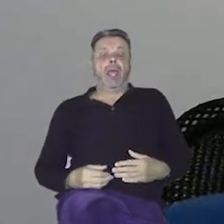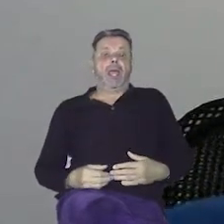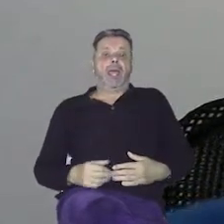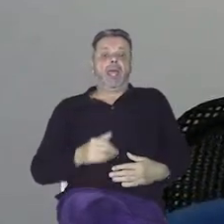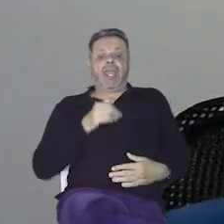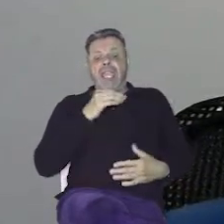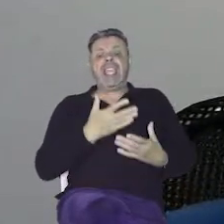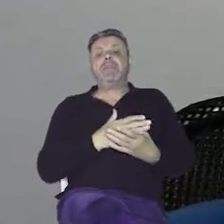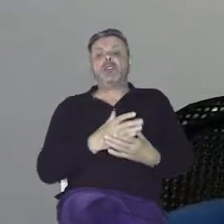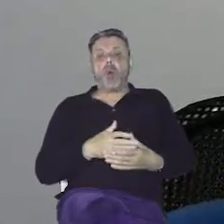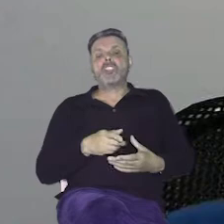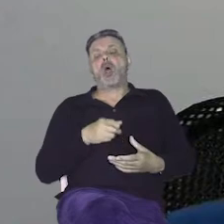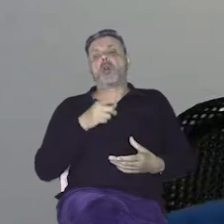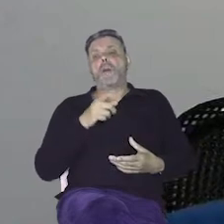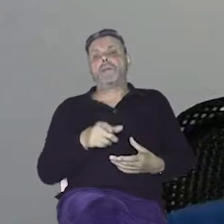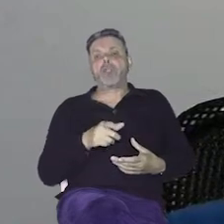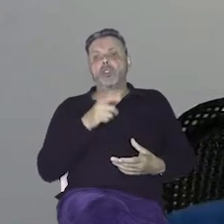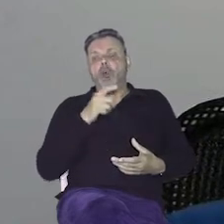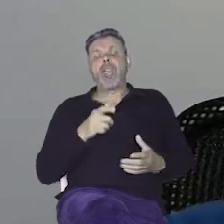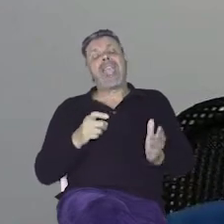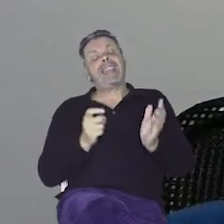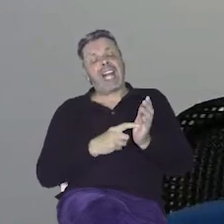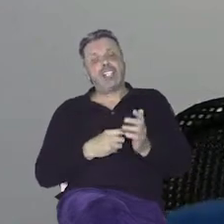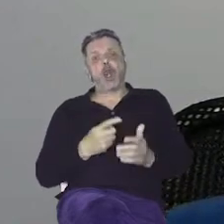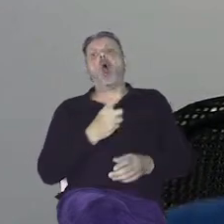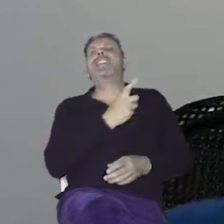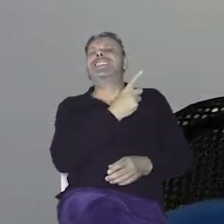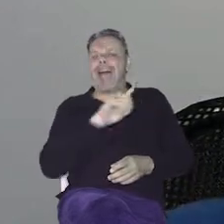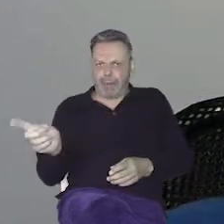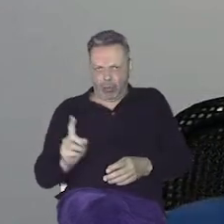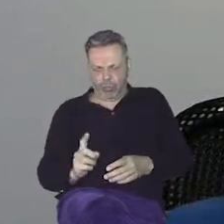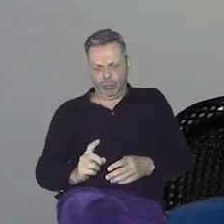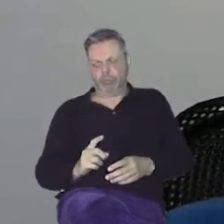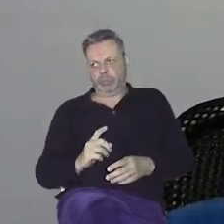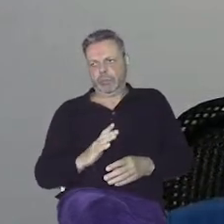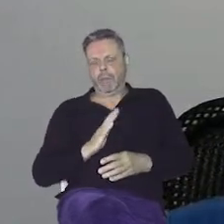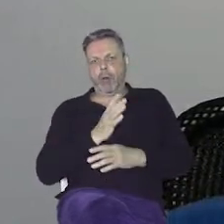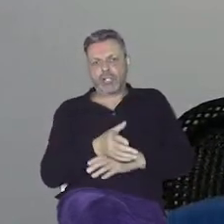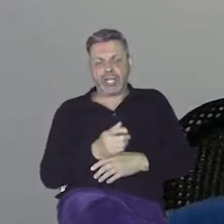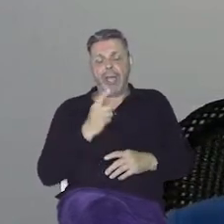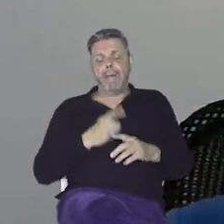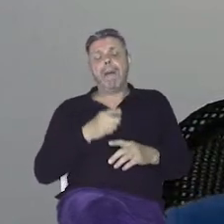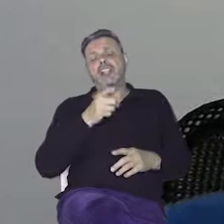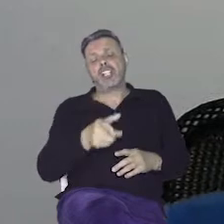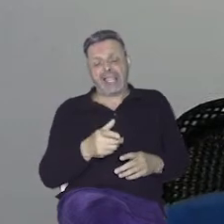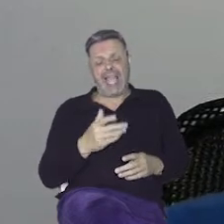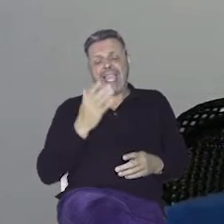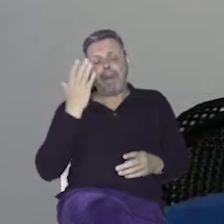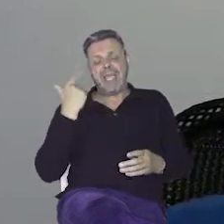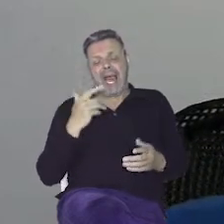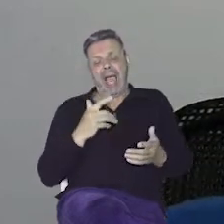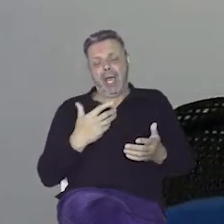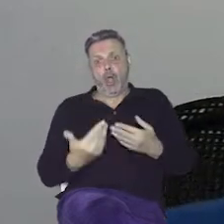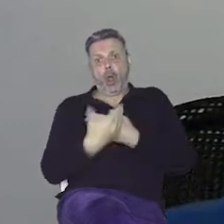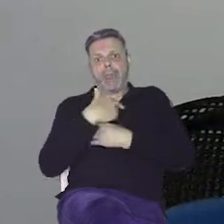između ostalog to je iziskivalo zabranu posjeta, mislim da je baš tada gospođa bila kod mene u to vrijeme,